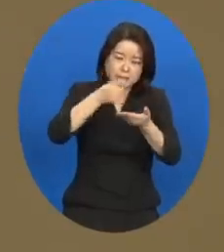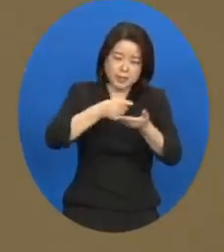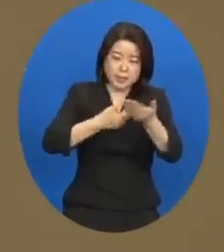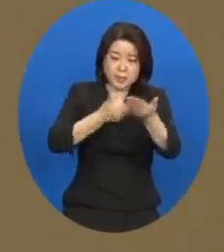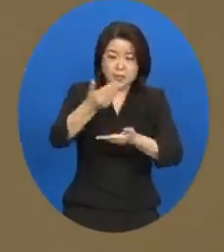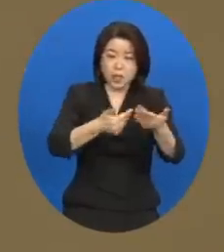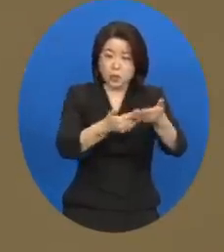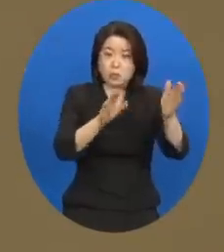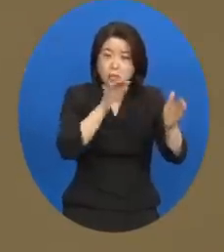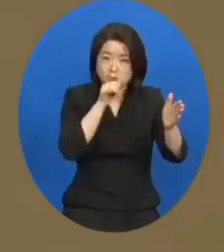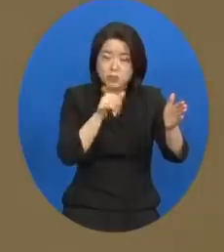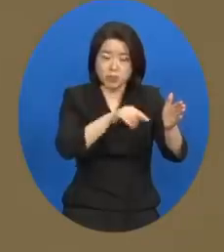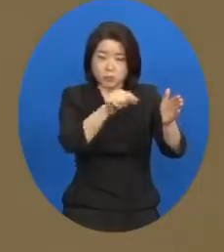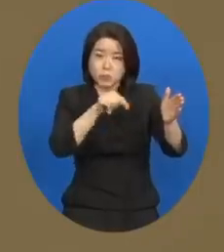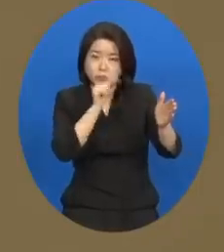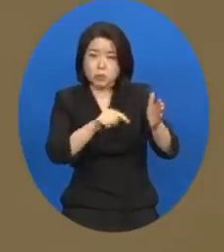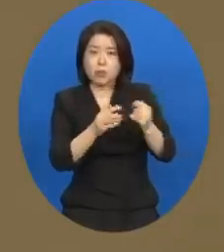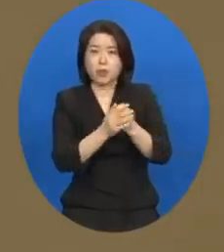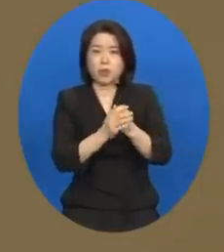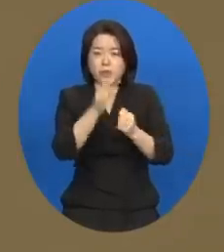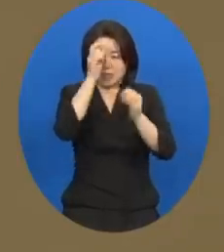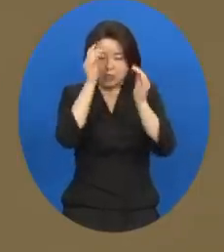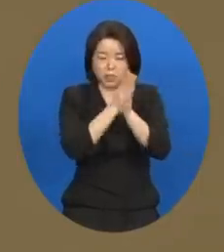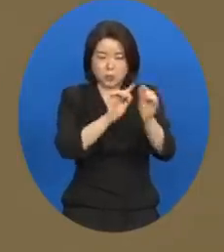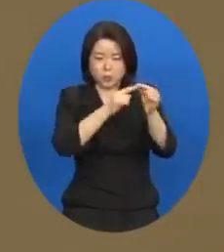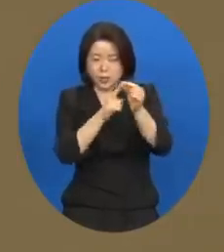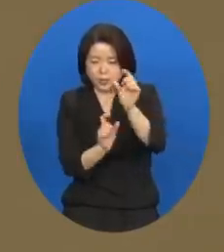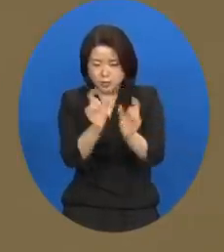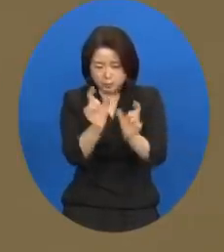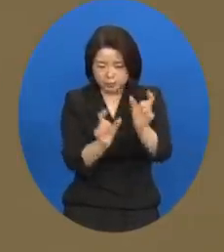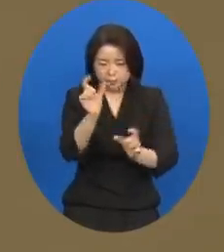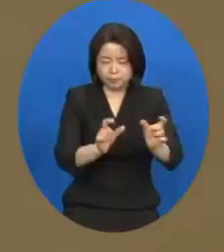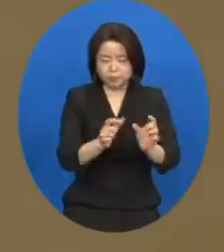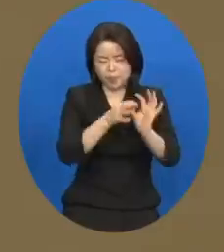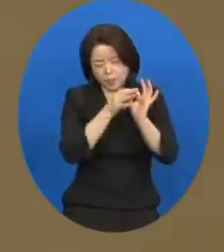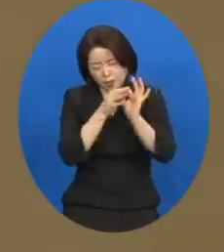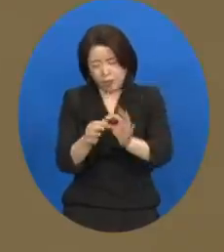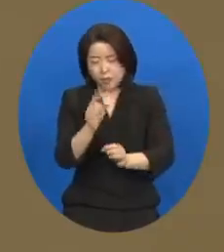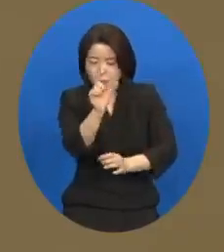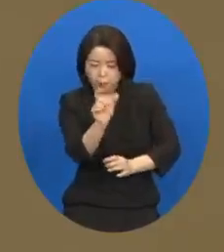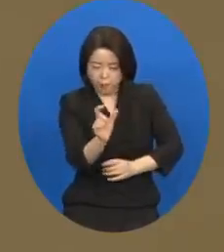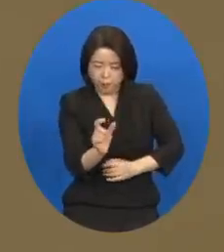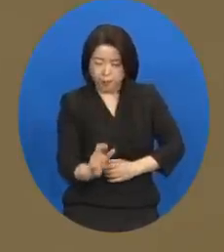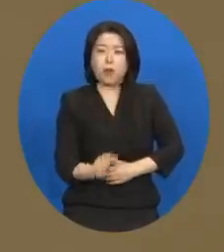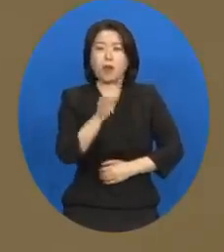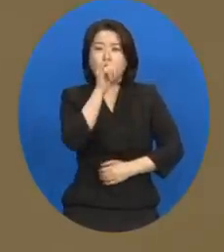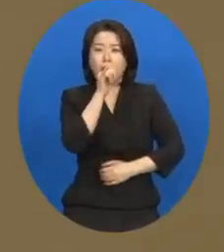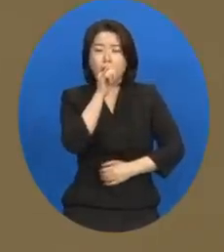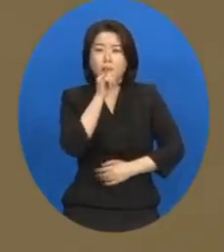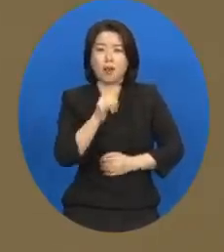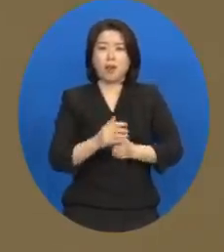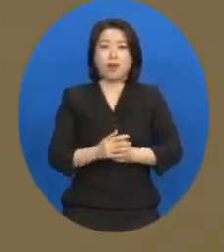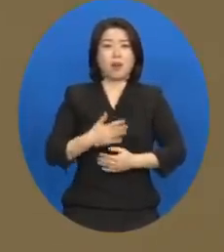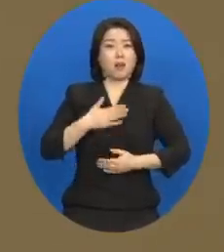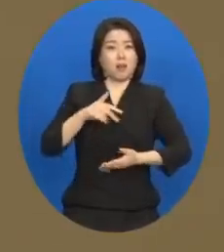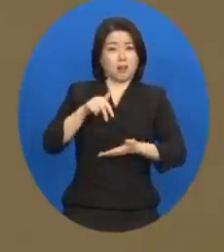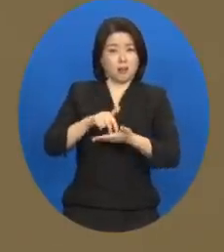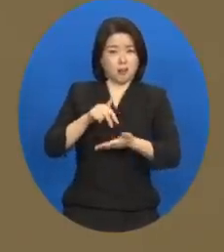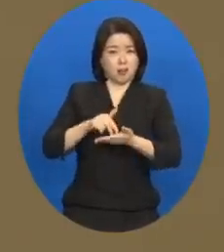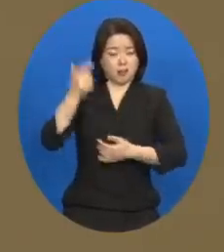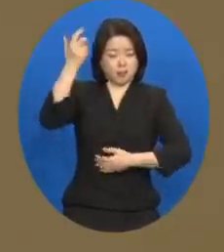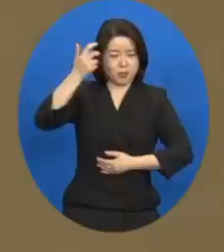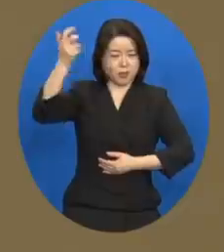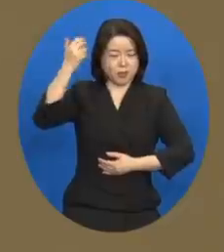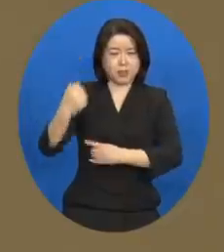하는데 그 일기 속에 기도 댓글이 계속 달려 있었어요. 그건 저에게 있어서 영적인